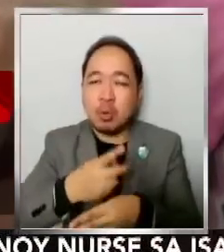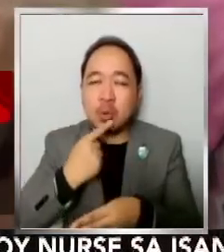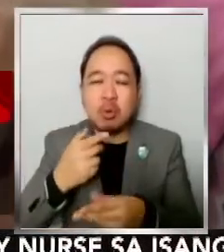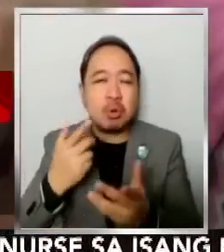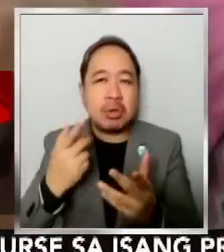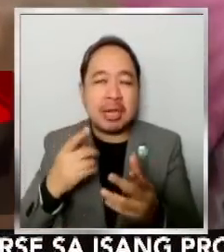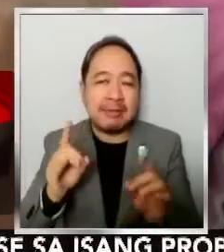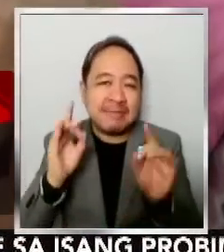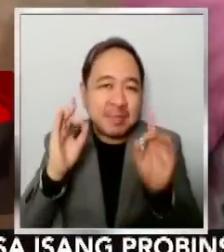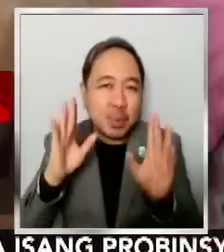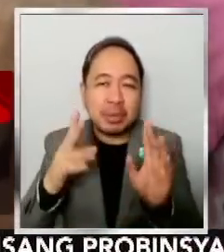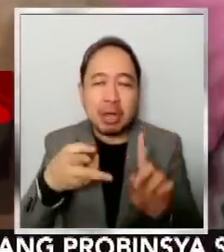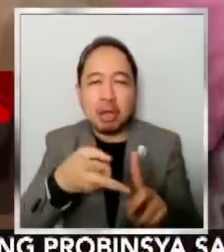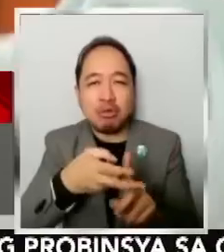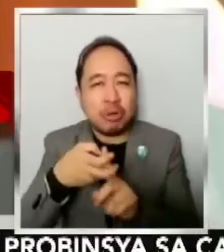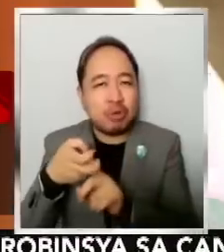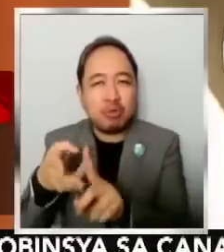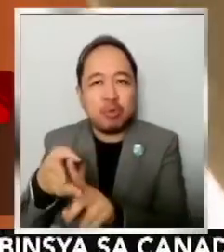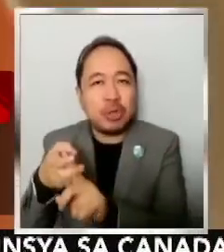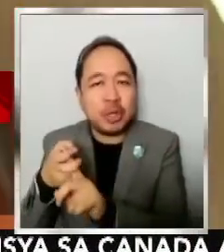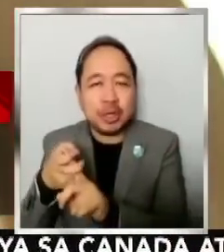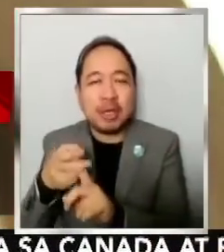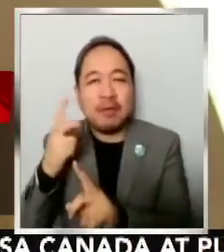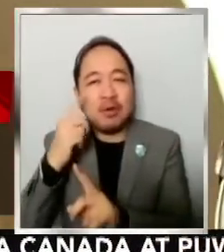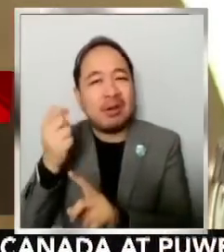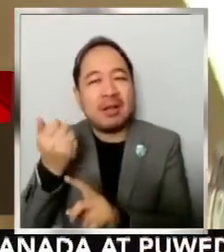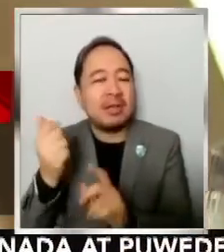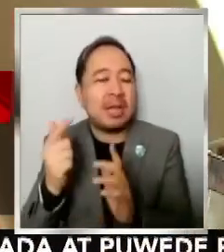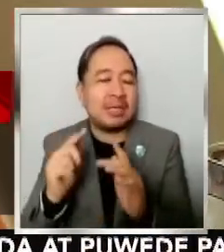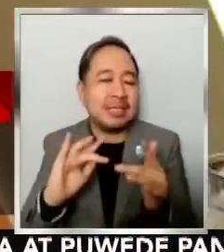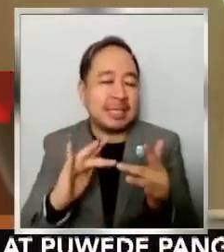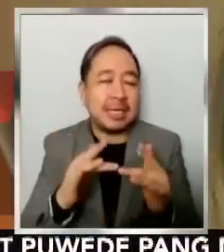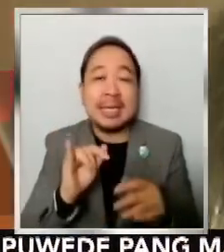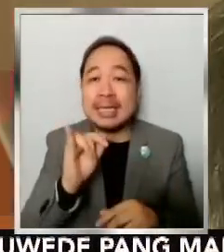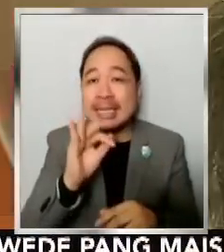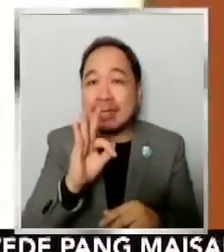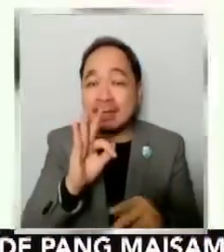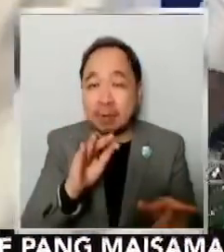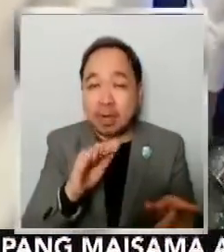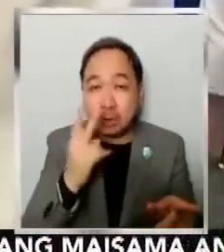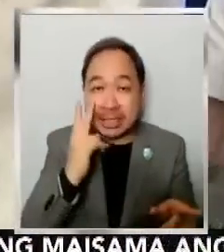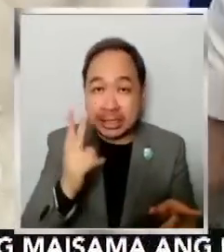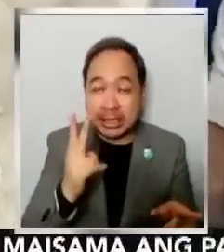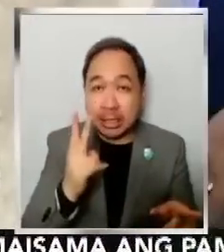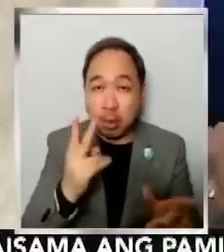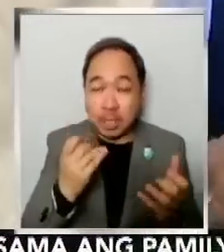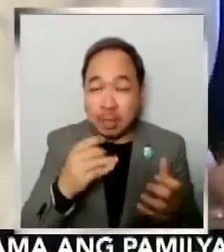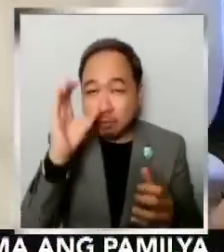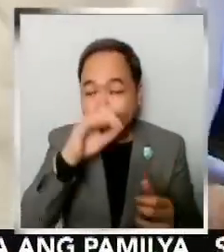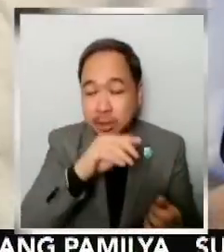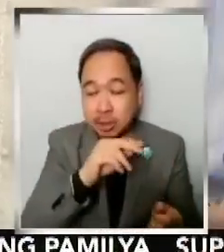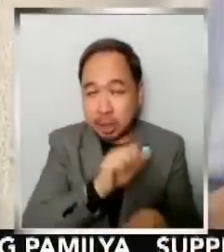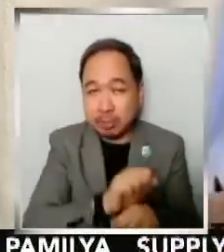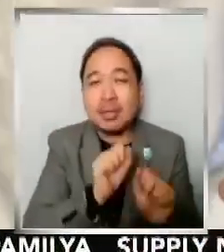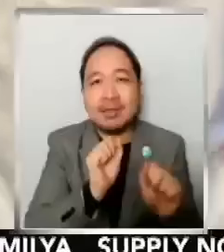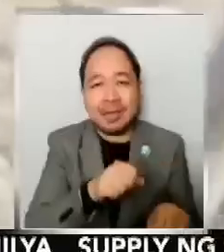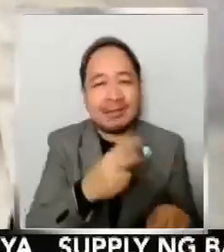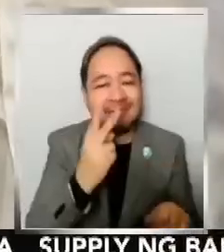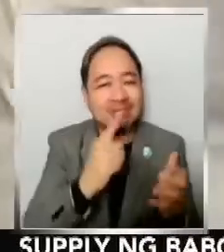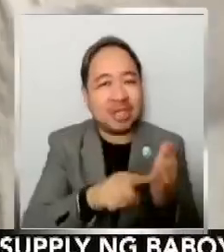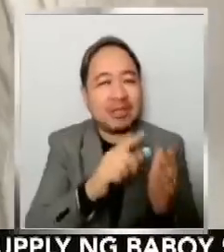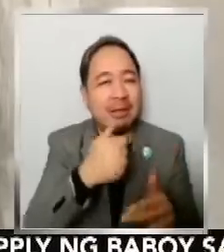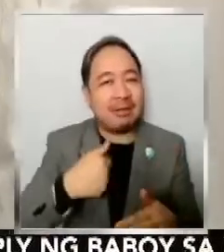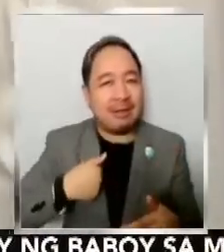offers ng Saskatchewan Health Authority, pumunta lang sa kanilang official website. Para sa GMA Integrated